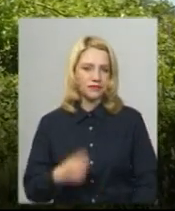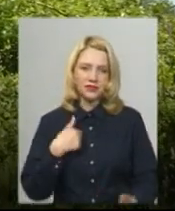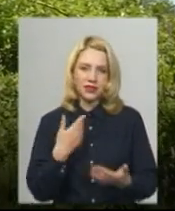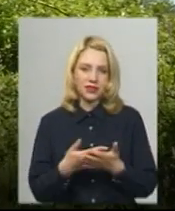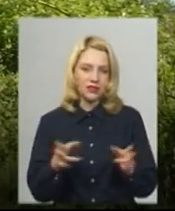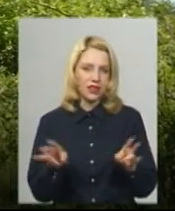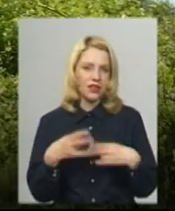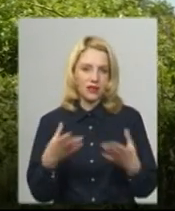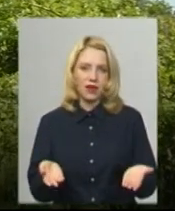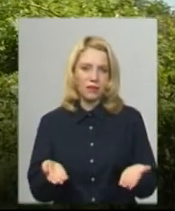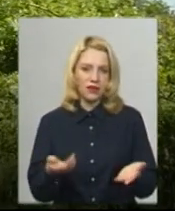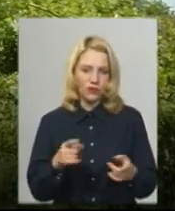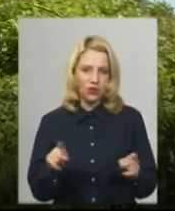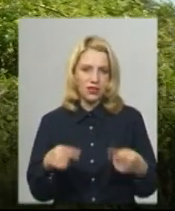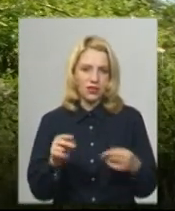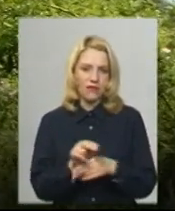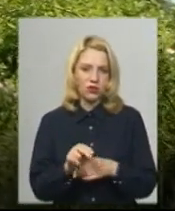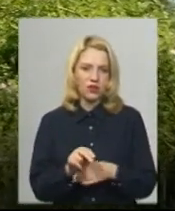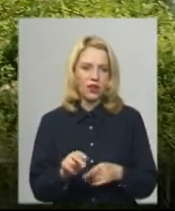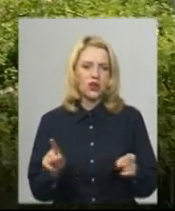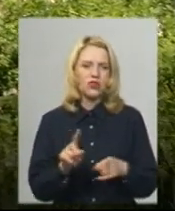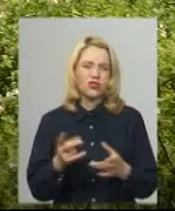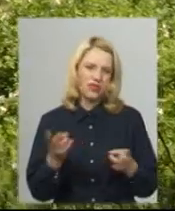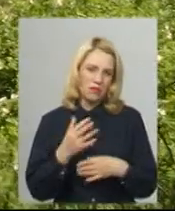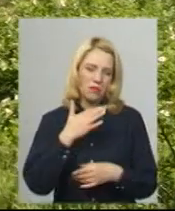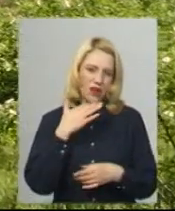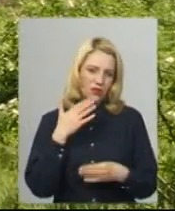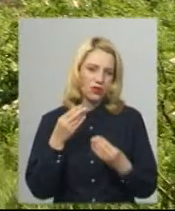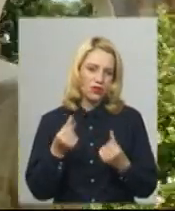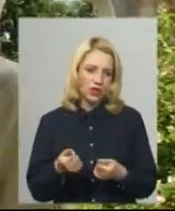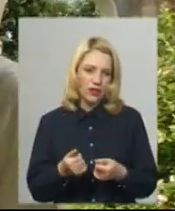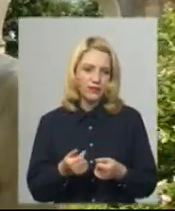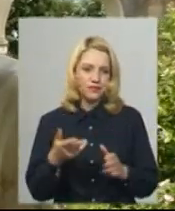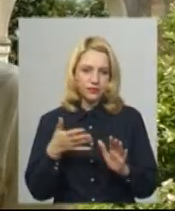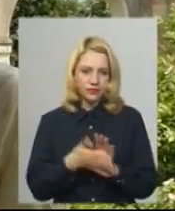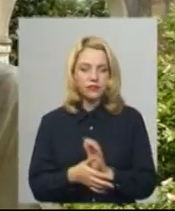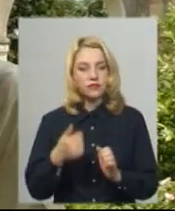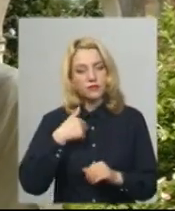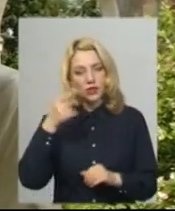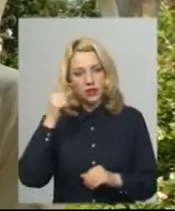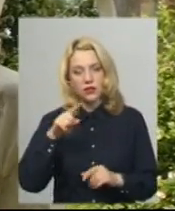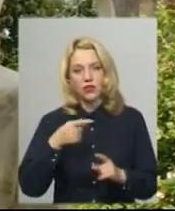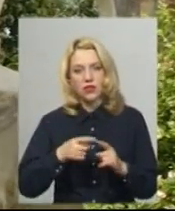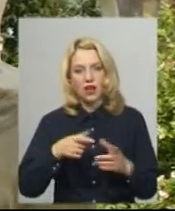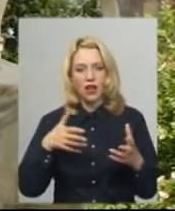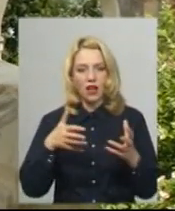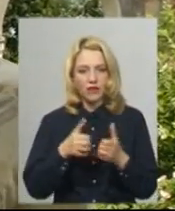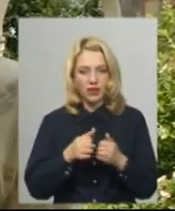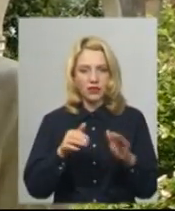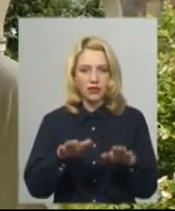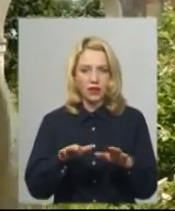реставрувати, тому що це треба дуже багато грошей потратити. Я знаю, що це аварійний об'єкт,